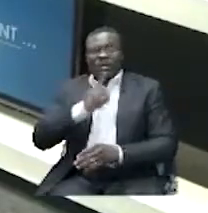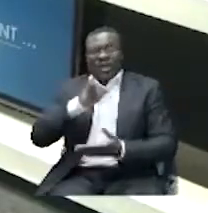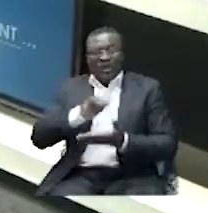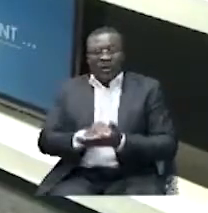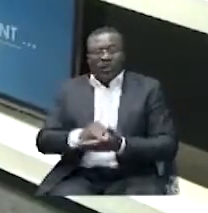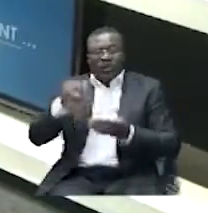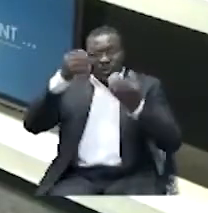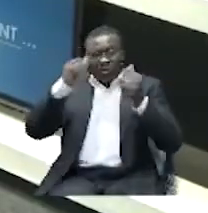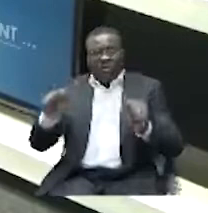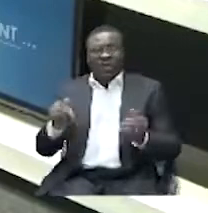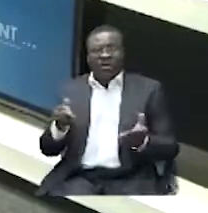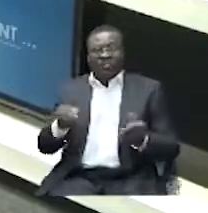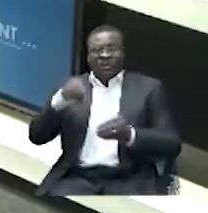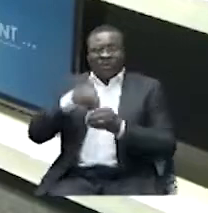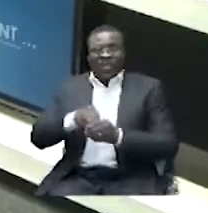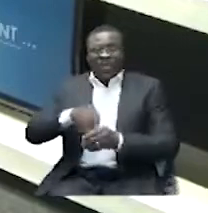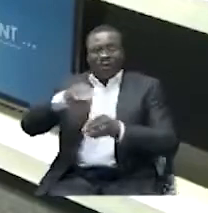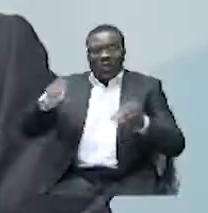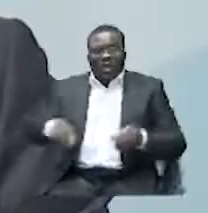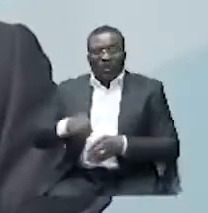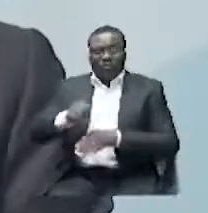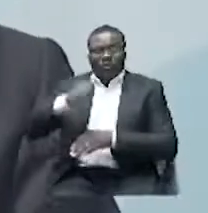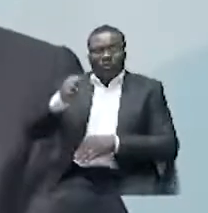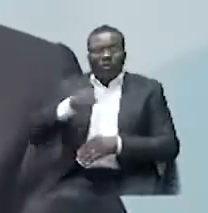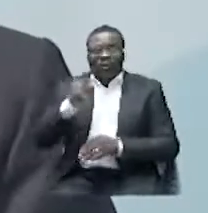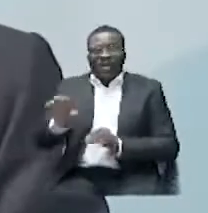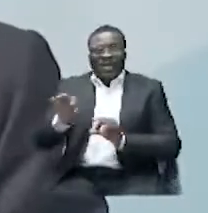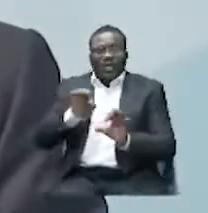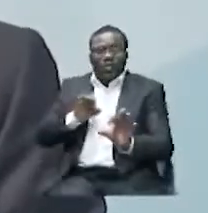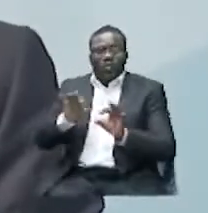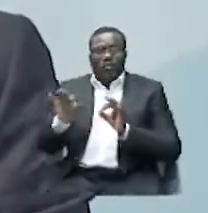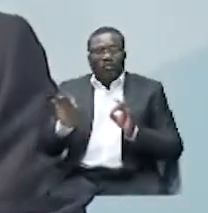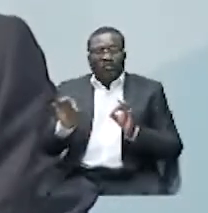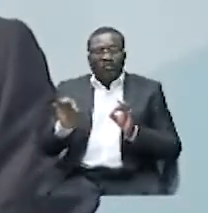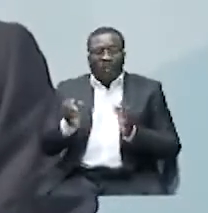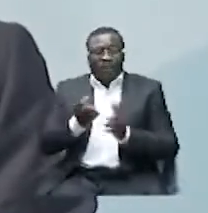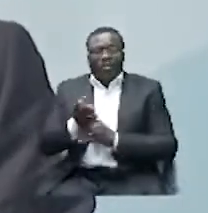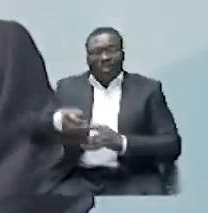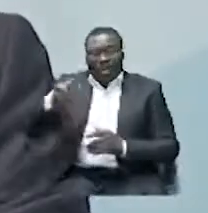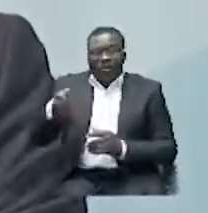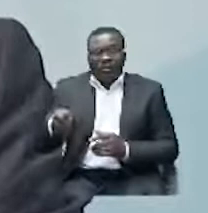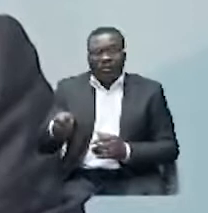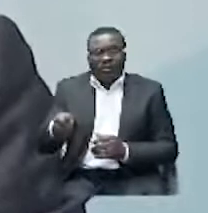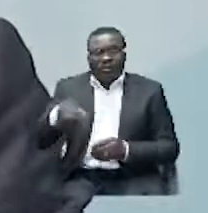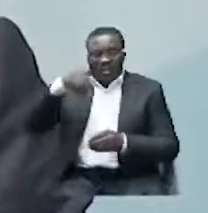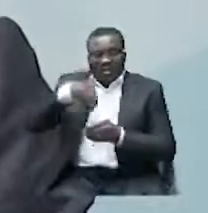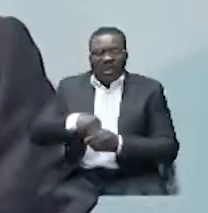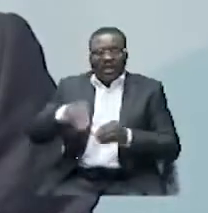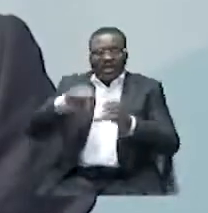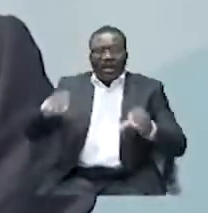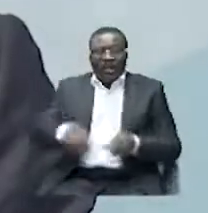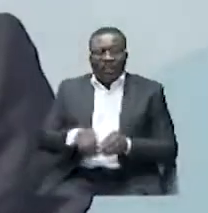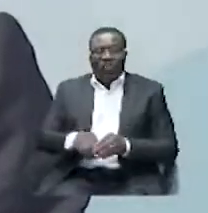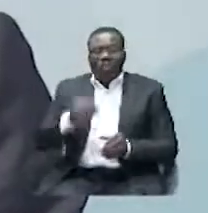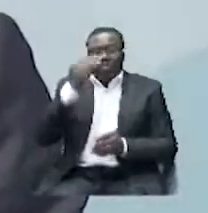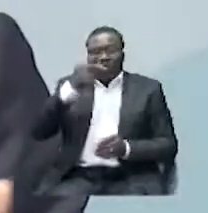Cour suprême, donc au sein de la Cour de cassation, va être élu par ses pairs, c'est-à-dire au sein de la Cour.